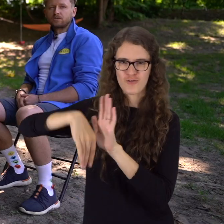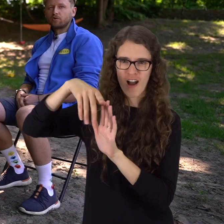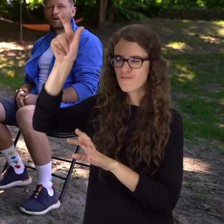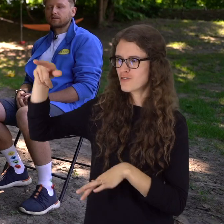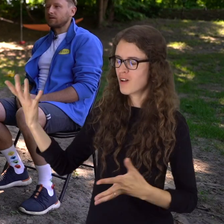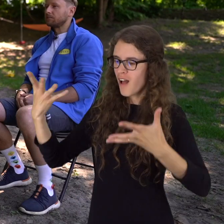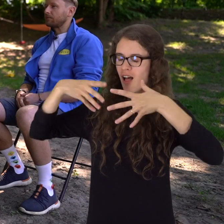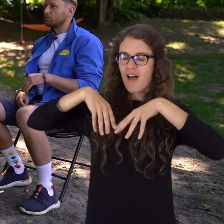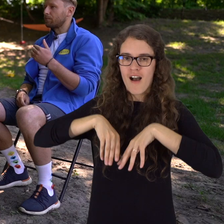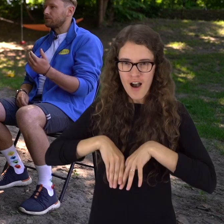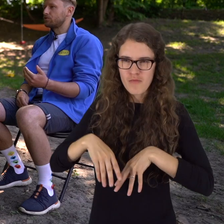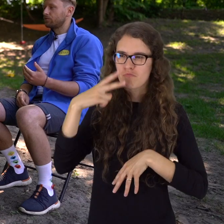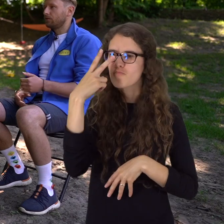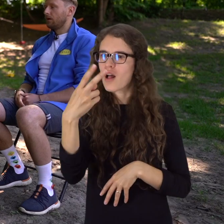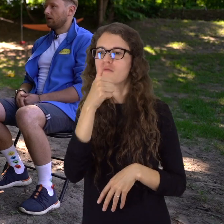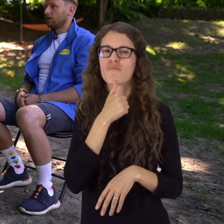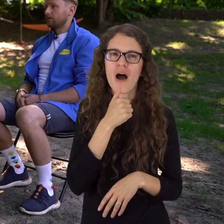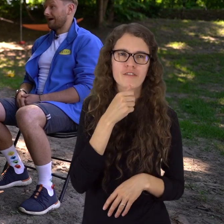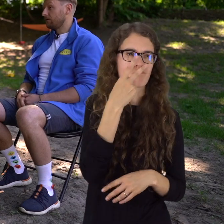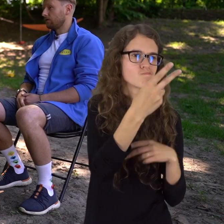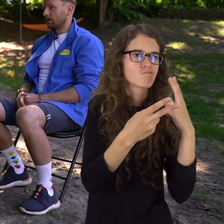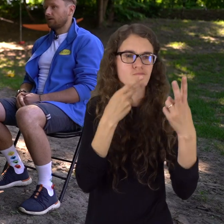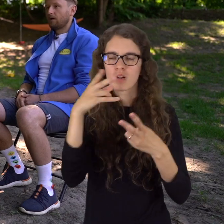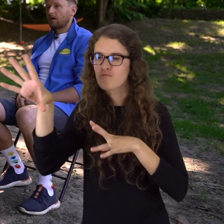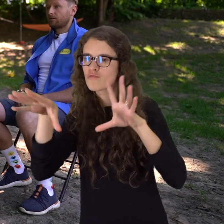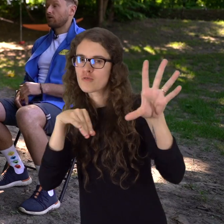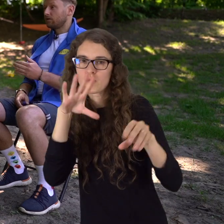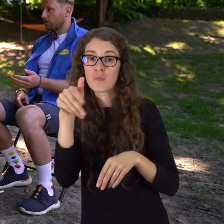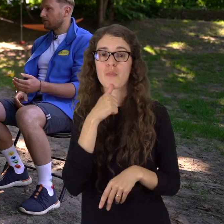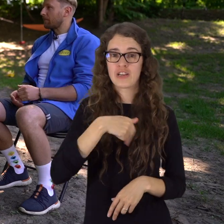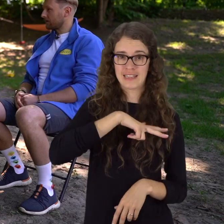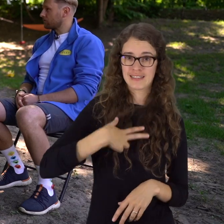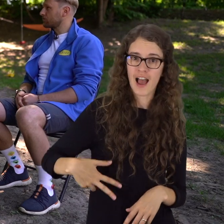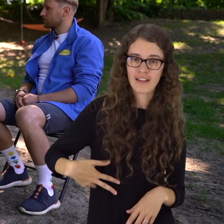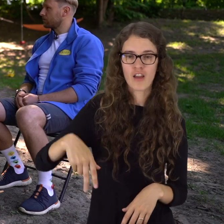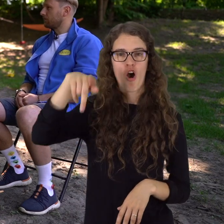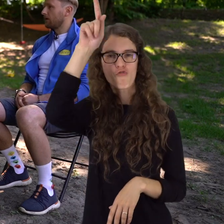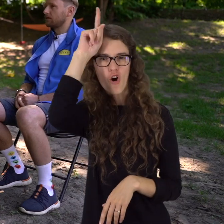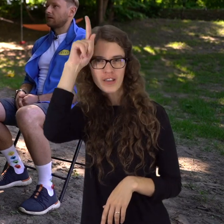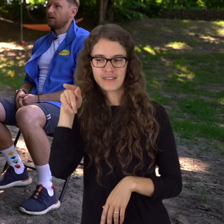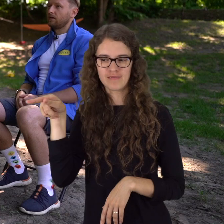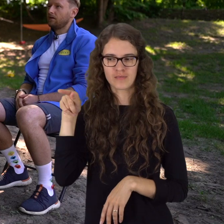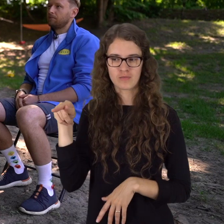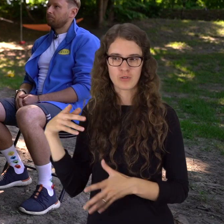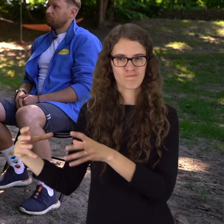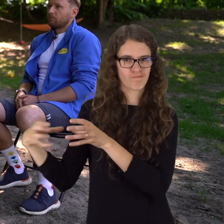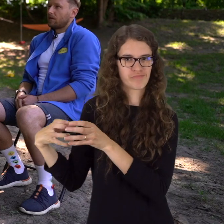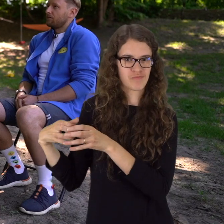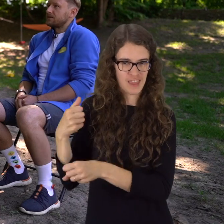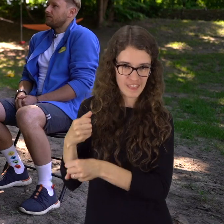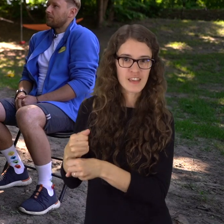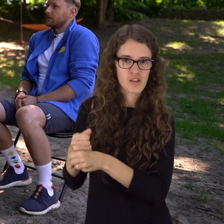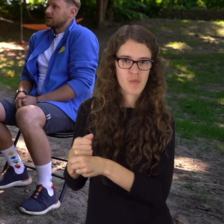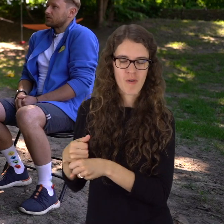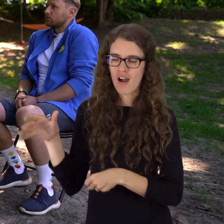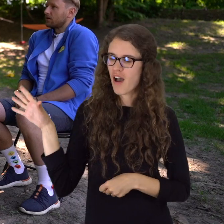ir pasižiūrėjus, tarkim, tam tikrų pavyzdžių Danijoje ar Vokietijoje, va, partnerius, kuriuos turime, tai, na,